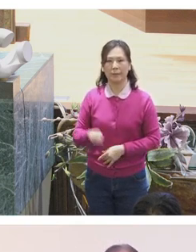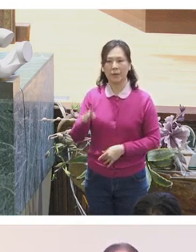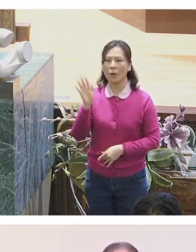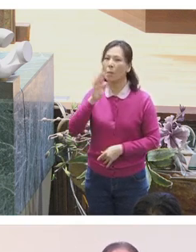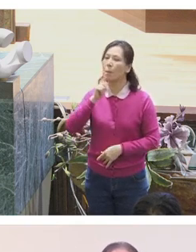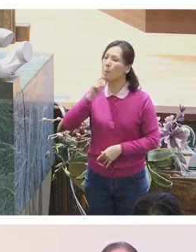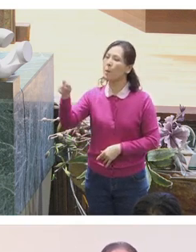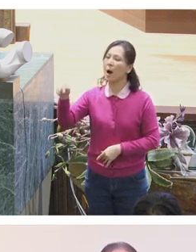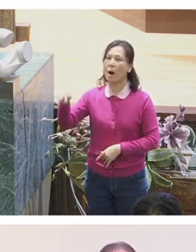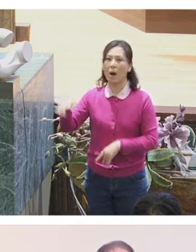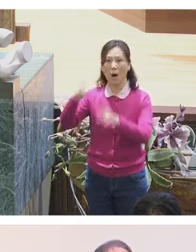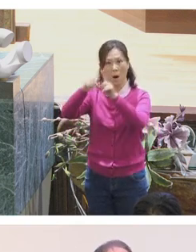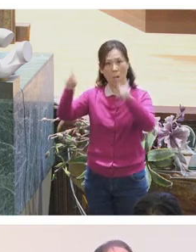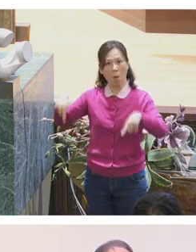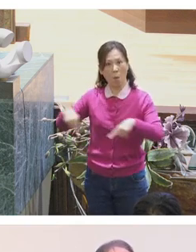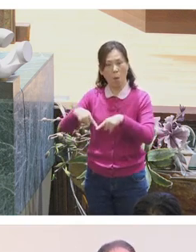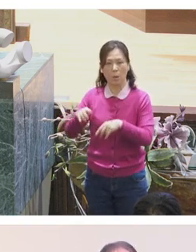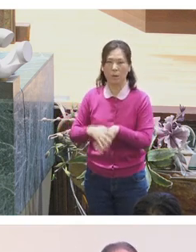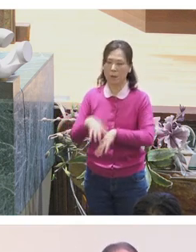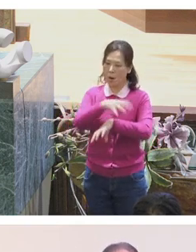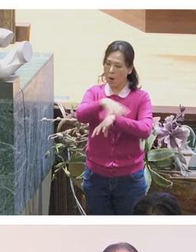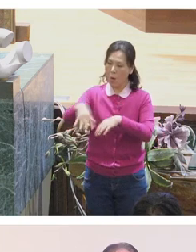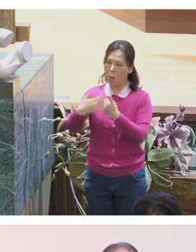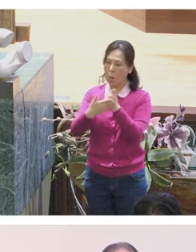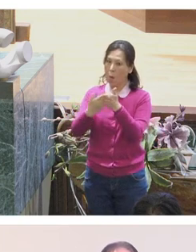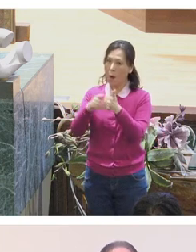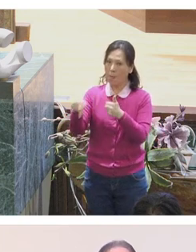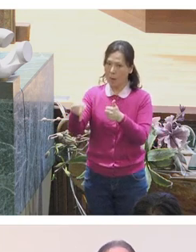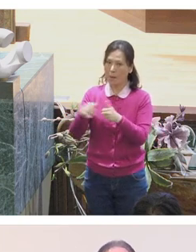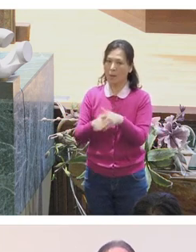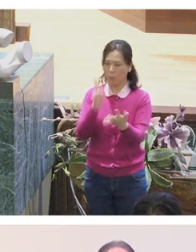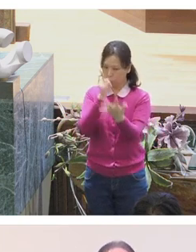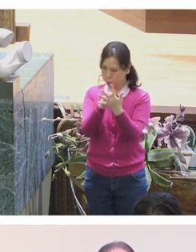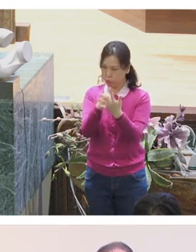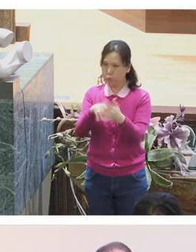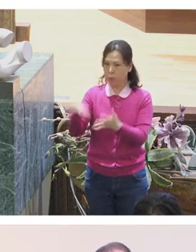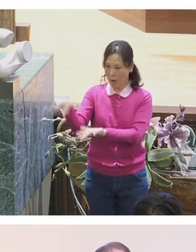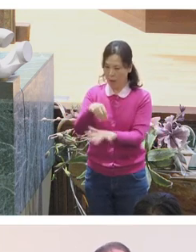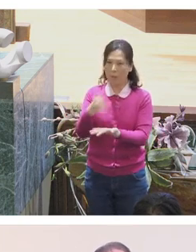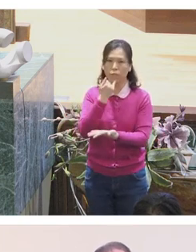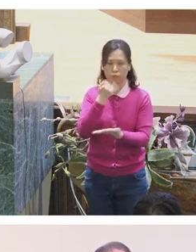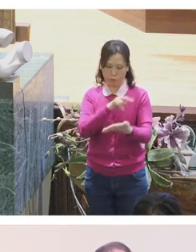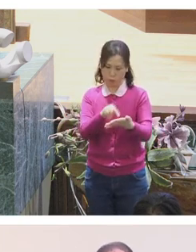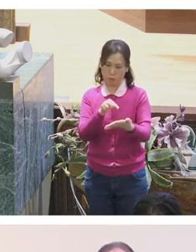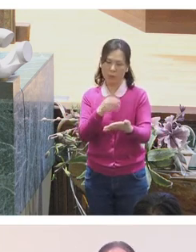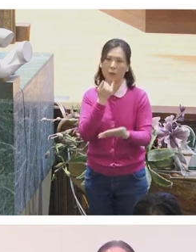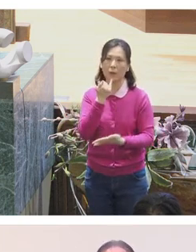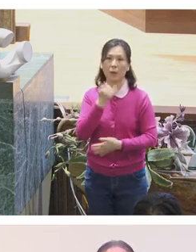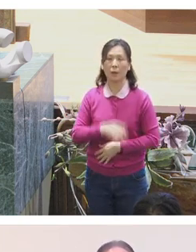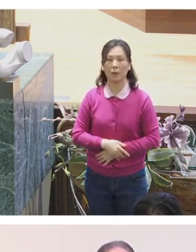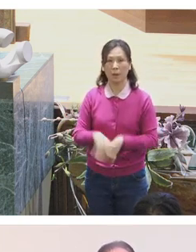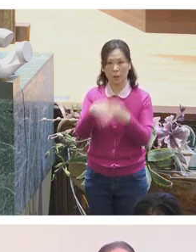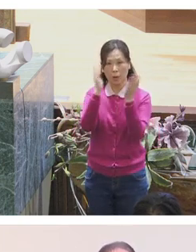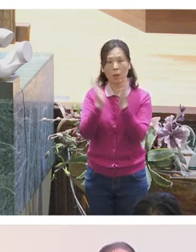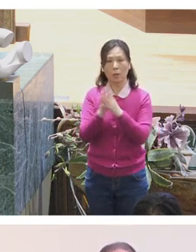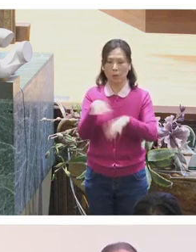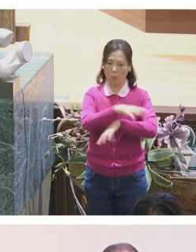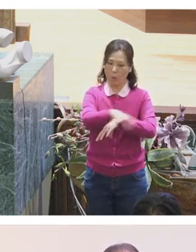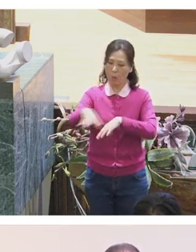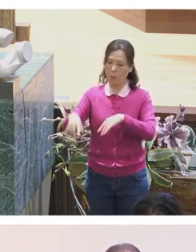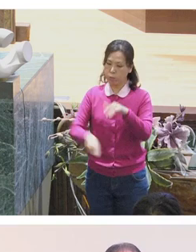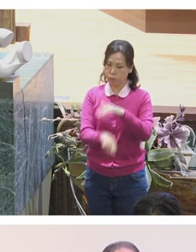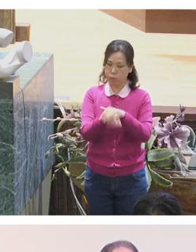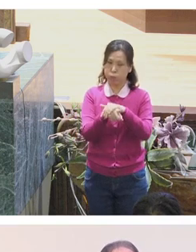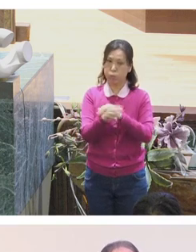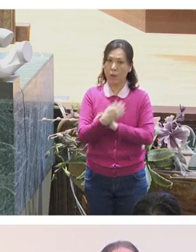视书，尤其是环保方面的要更加透明化。我们所有环境犯罪，你